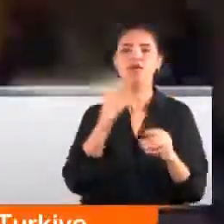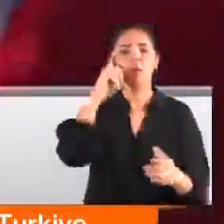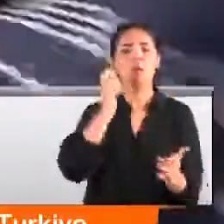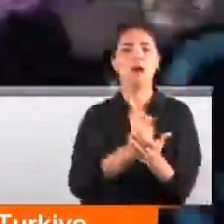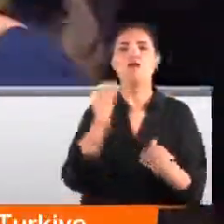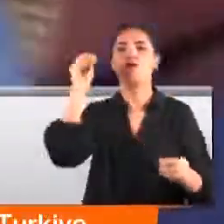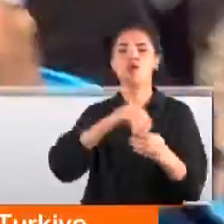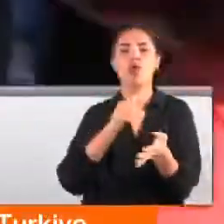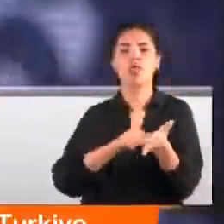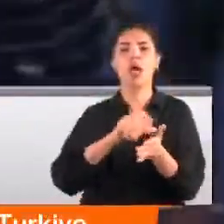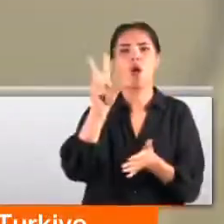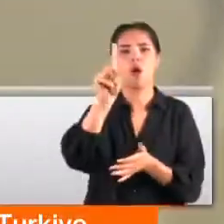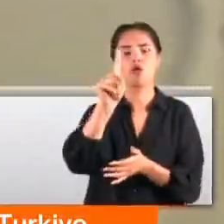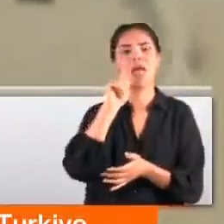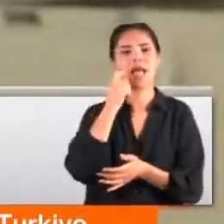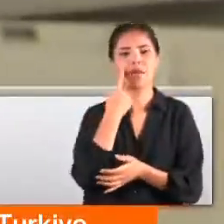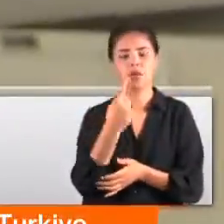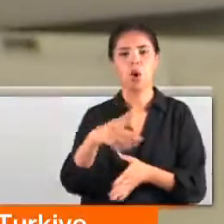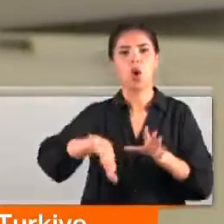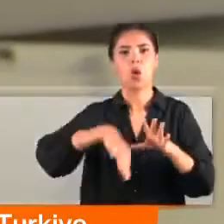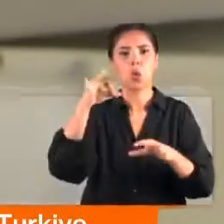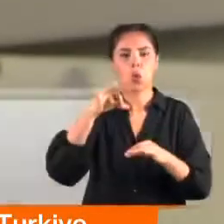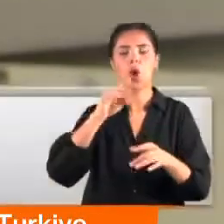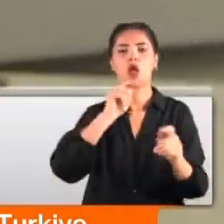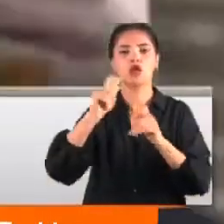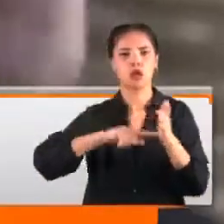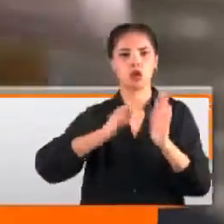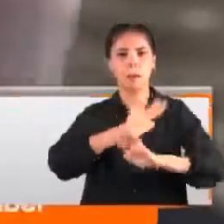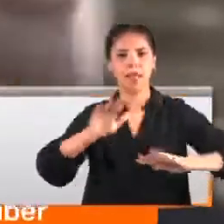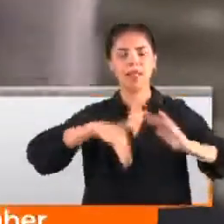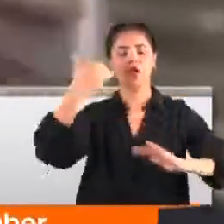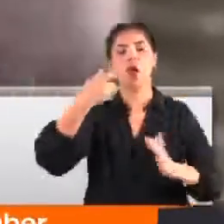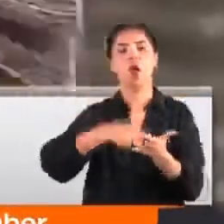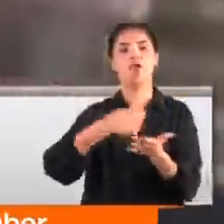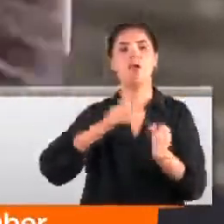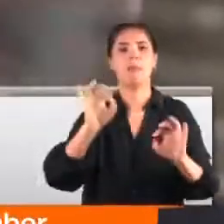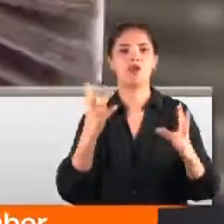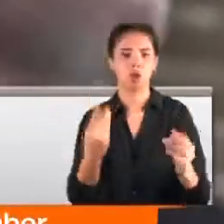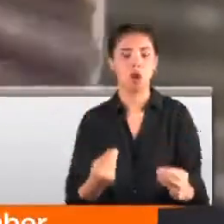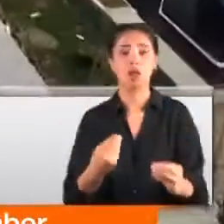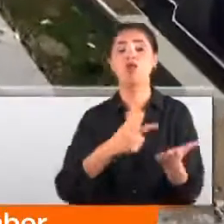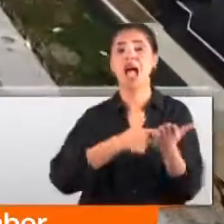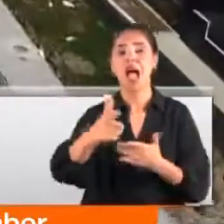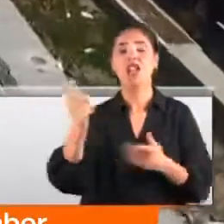başvuru tarihi 31 Ekim. Ödemeler, kuralar çekilip sözleşmeler yapıldıktan sonra başlayacak. Arsa ve